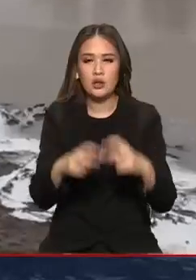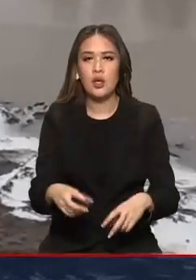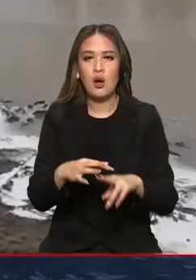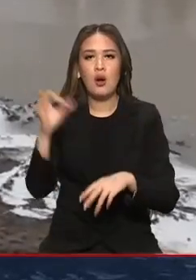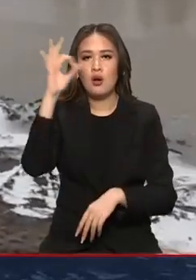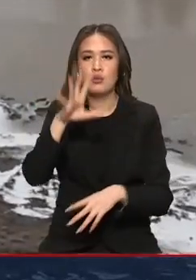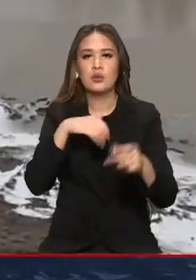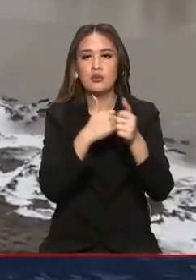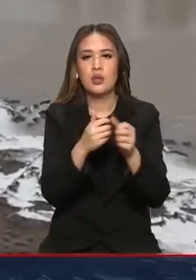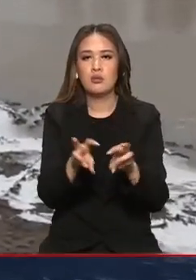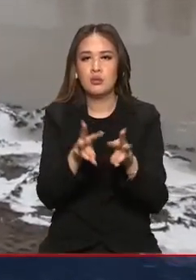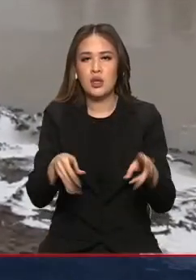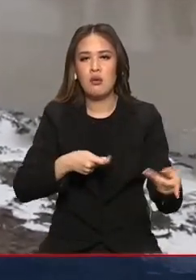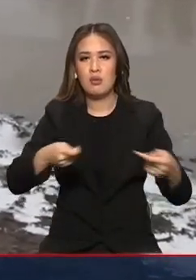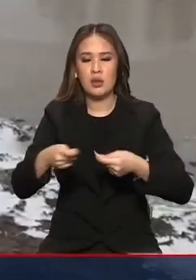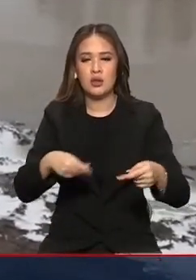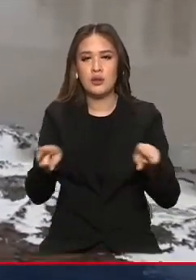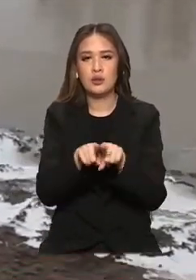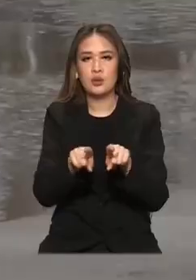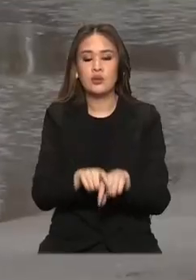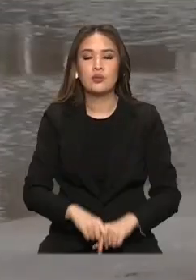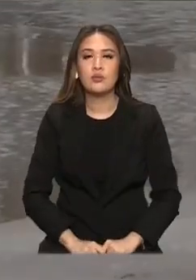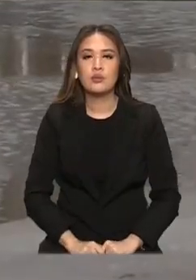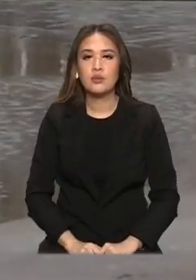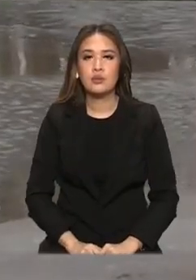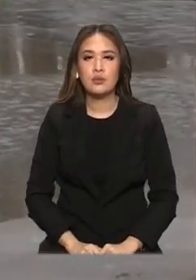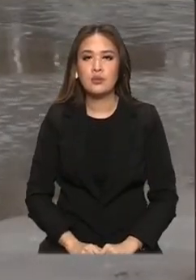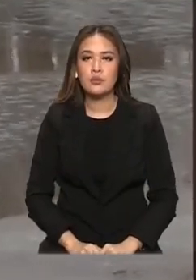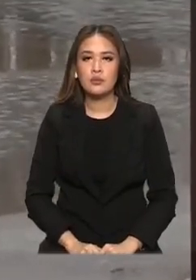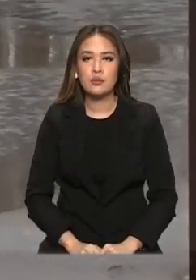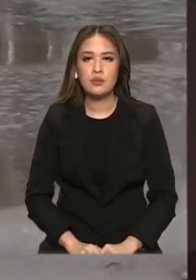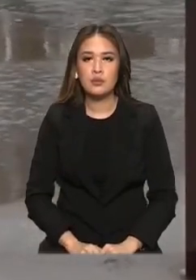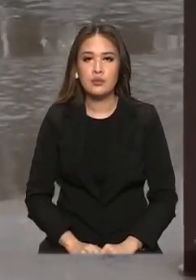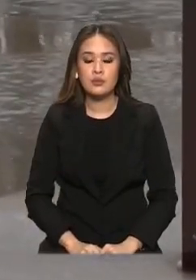премьер-министра и в целом правительства. Эльмира Ержанова, Азамат Купегенов, Жибек Жолы, Актюбе.